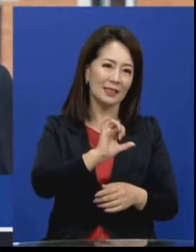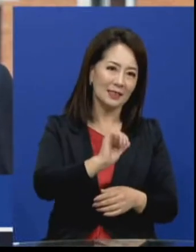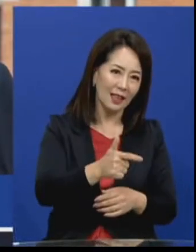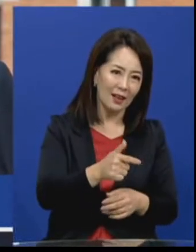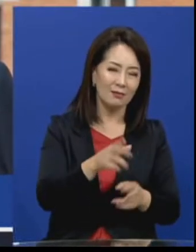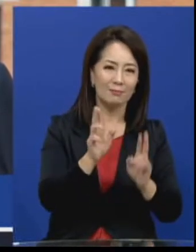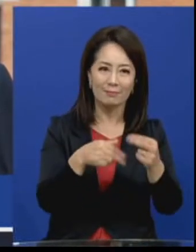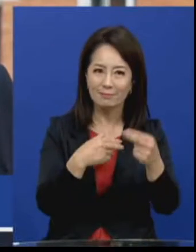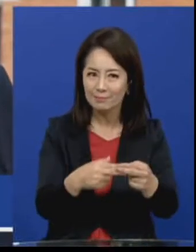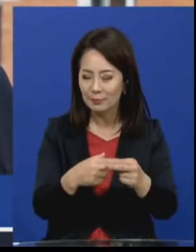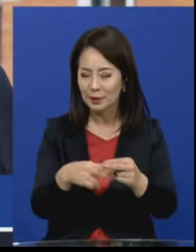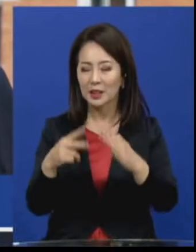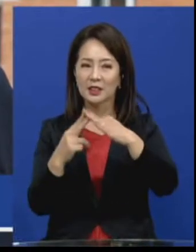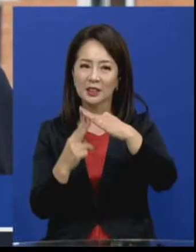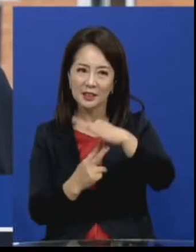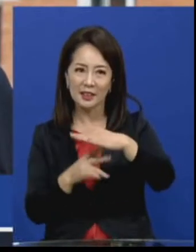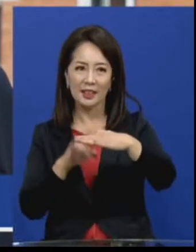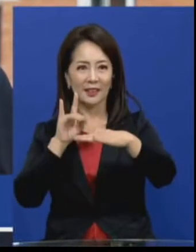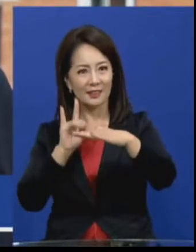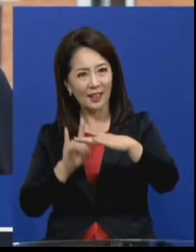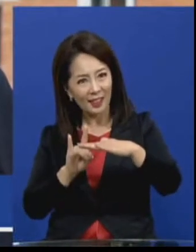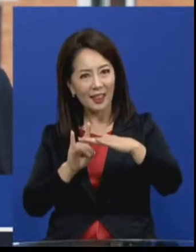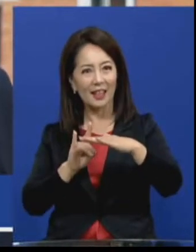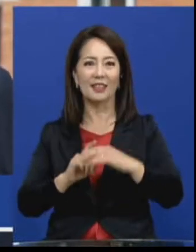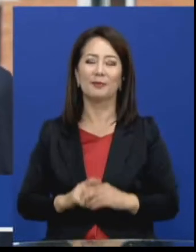тасгал ширээ сандланд